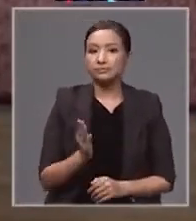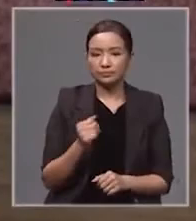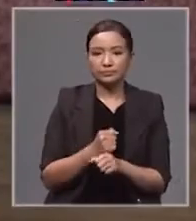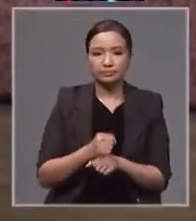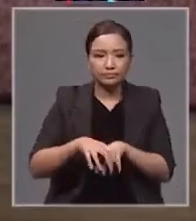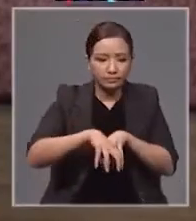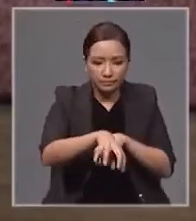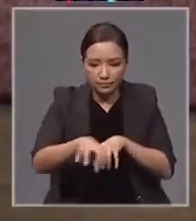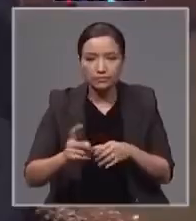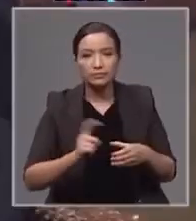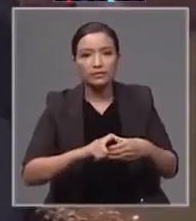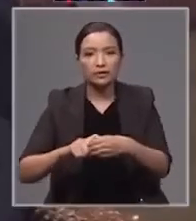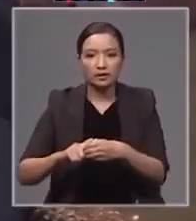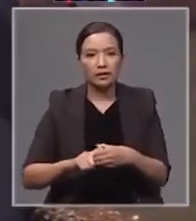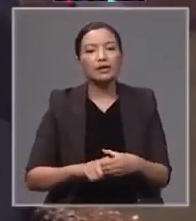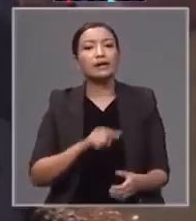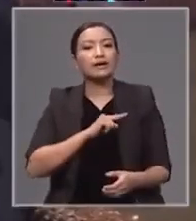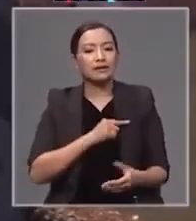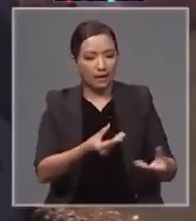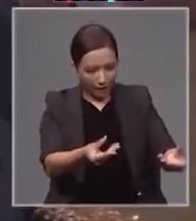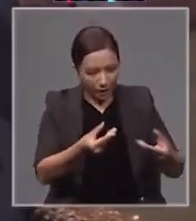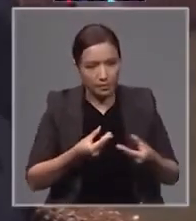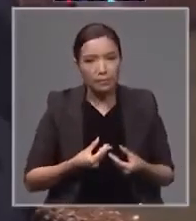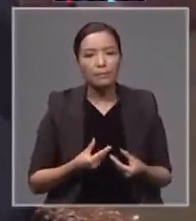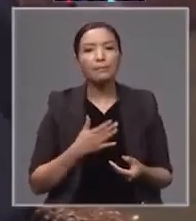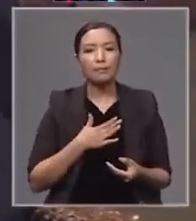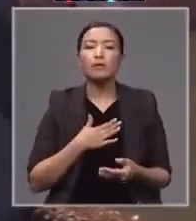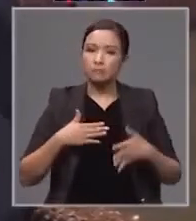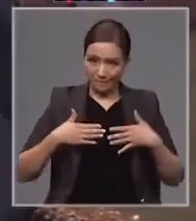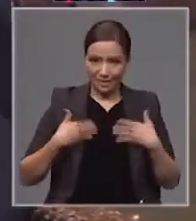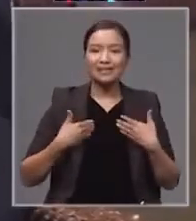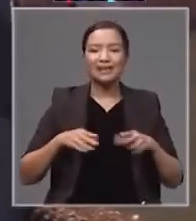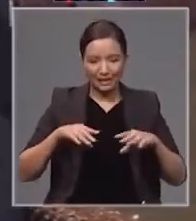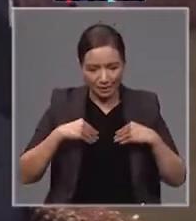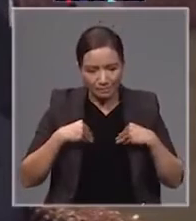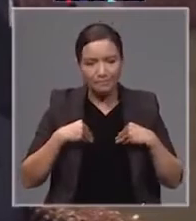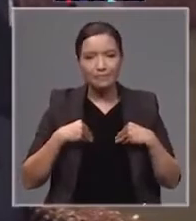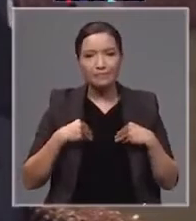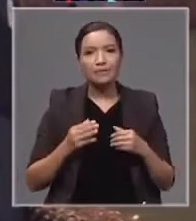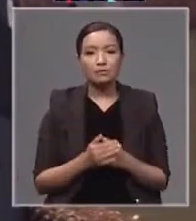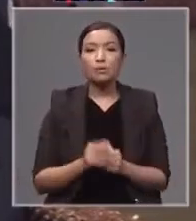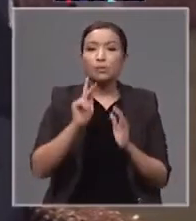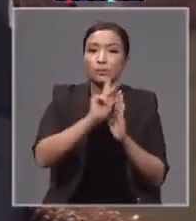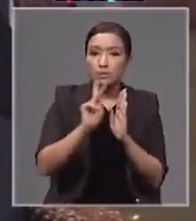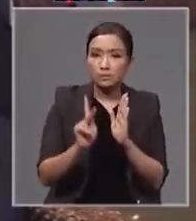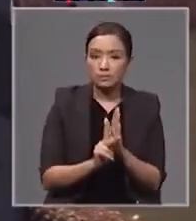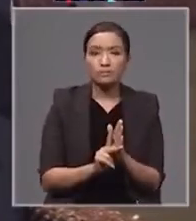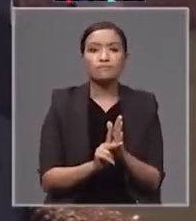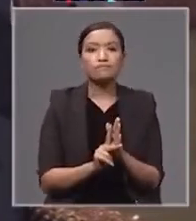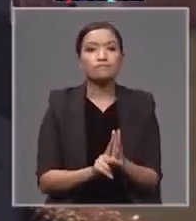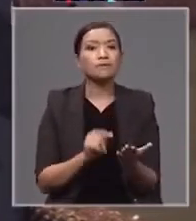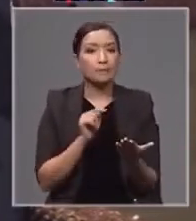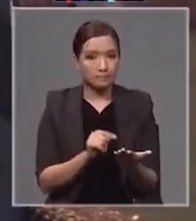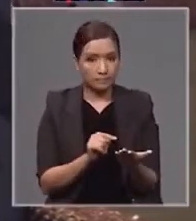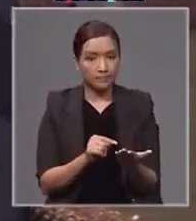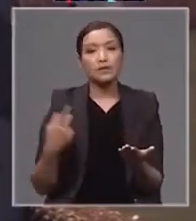วเครือข่ายครับเพราะงั้นก็เลยโยนภารกิจในเรื่องการรับฟังตรงนี้ซึ่งผมยินดีนะฮะ ครับ แล้วก็ผมคิดว่ากฎหมายฉบับนี้เนี่ย